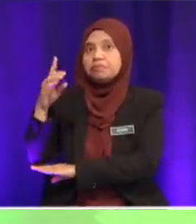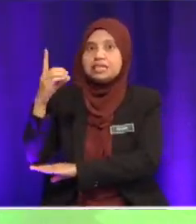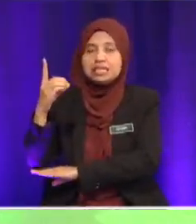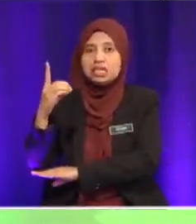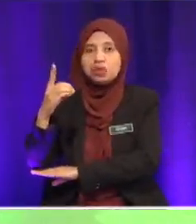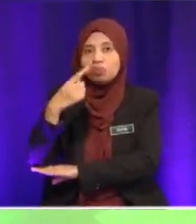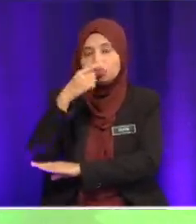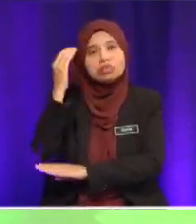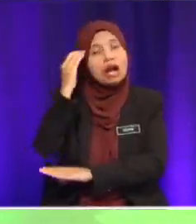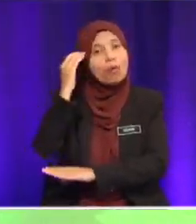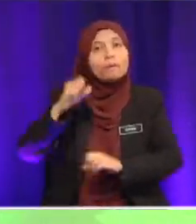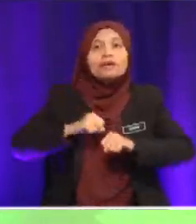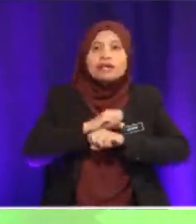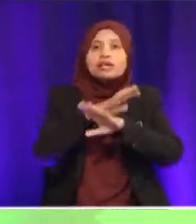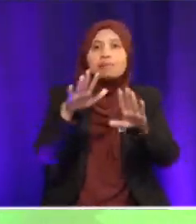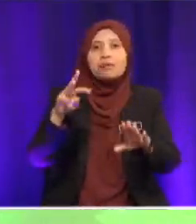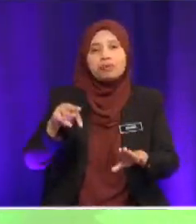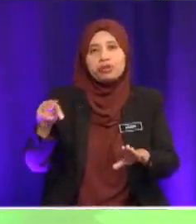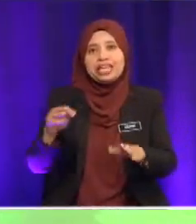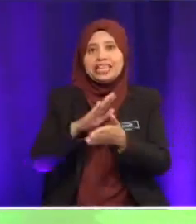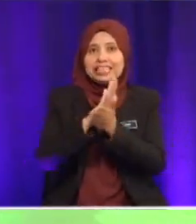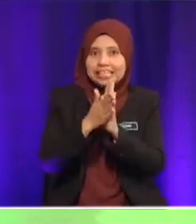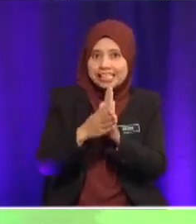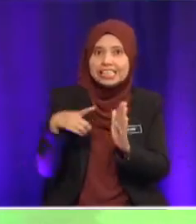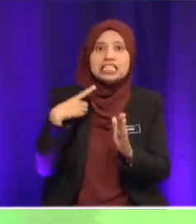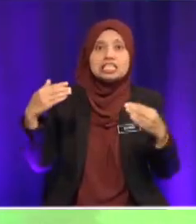murid-murid jadi untuk instruksinya spesifikasi